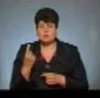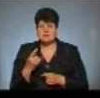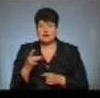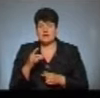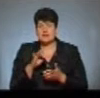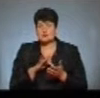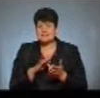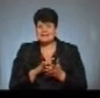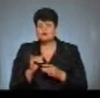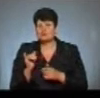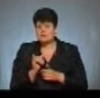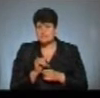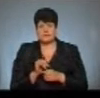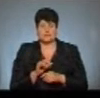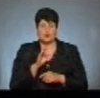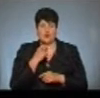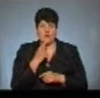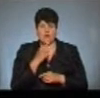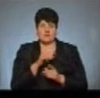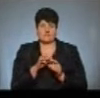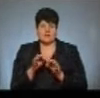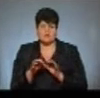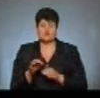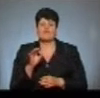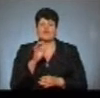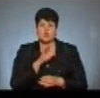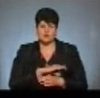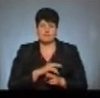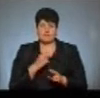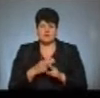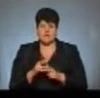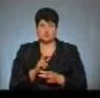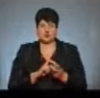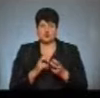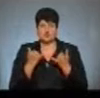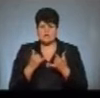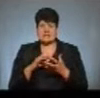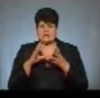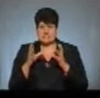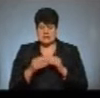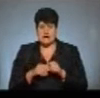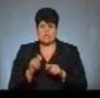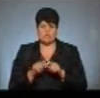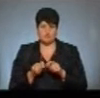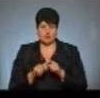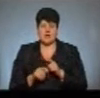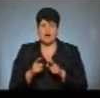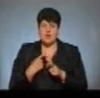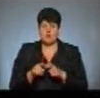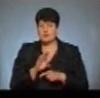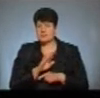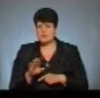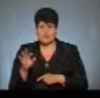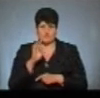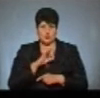і промовляє фразу: використовуються металодетектори, сьогодні загальний контроль, або металодетектори не